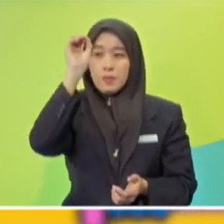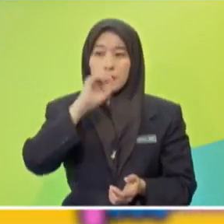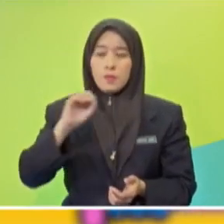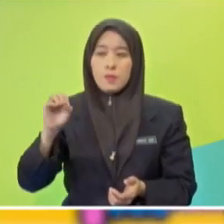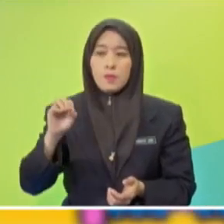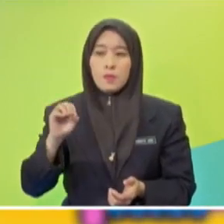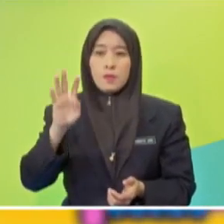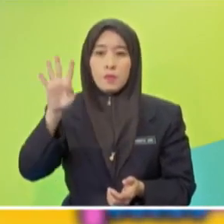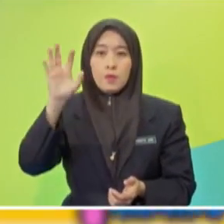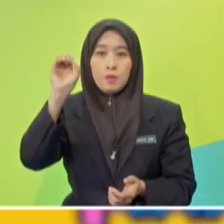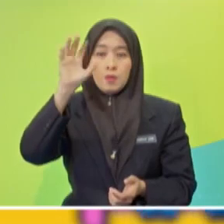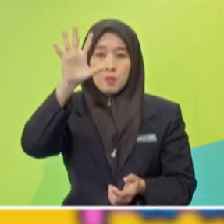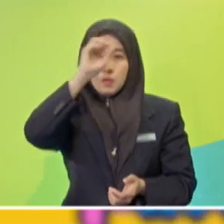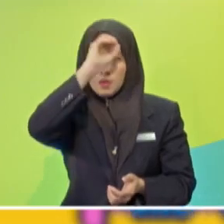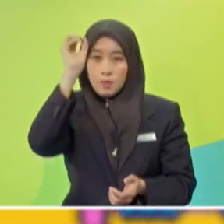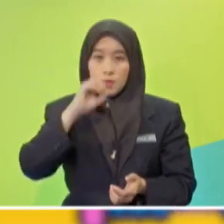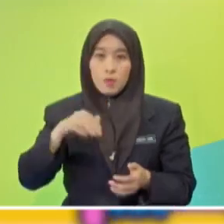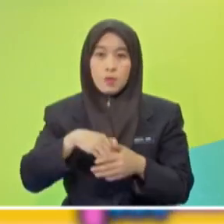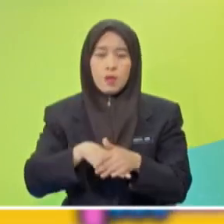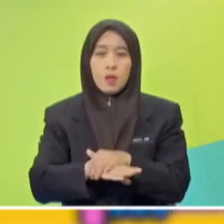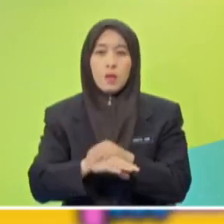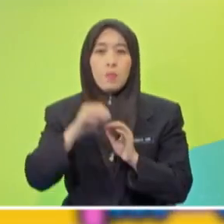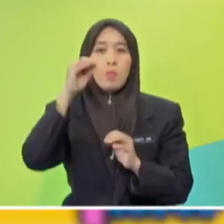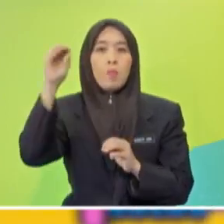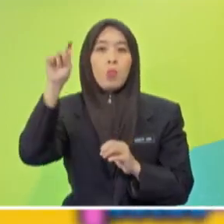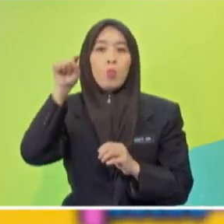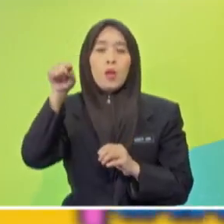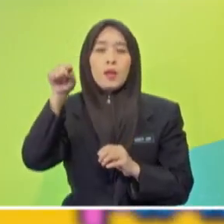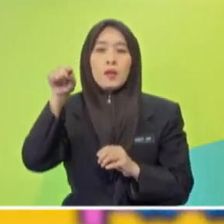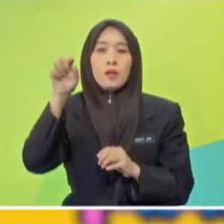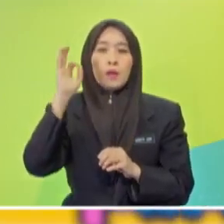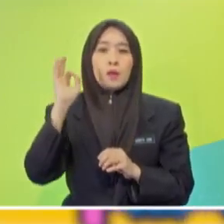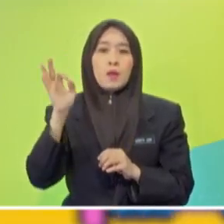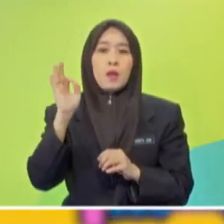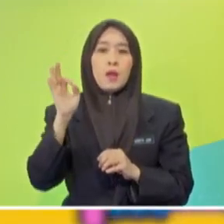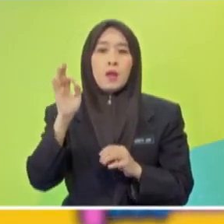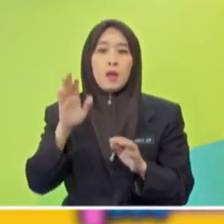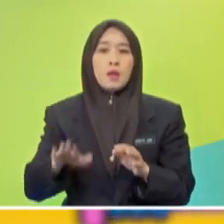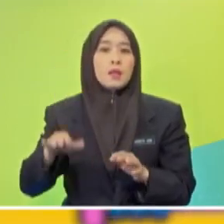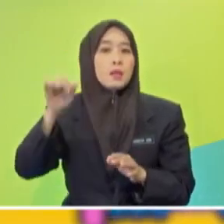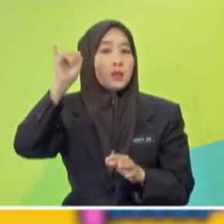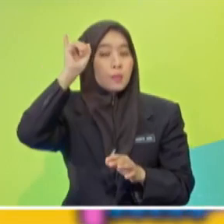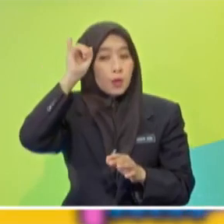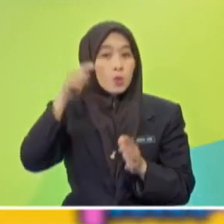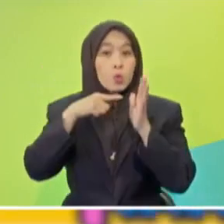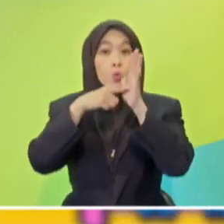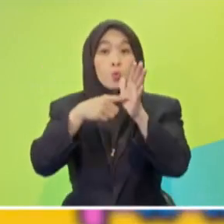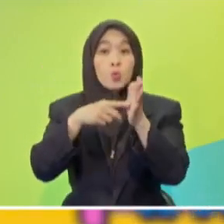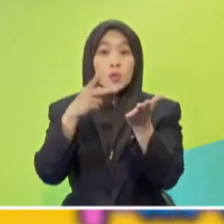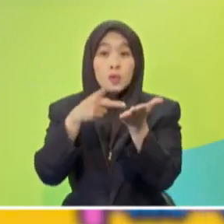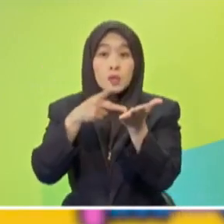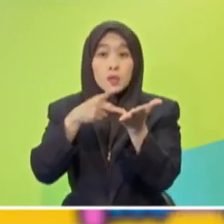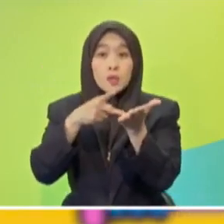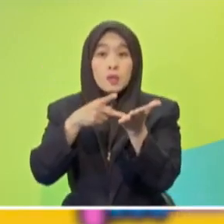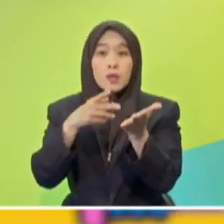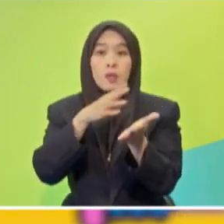Imam boleh oke itu adik Imam boleh ditunjukkan pengin dan juga jawaban eh murid